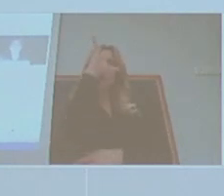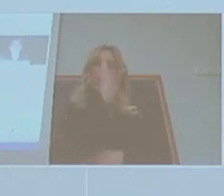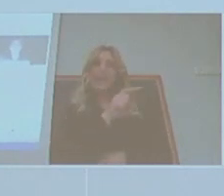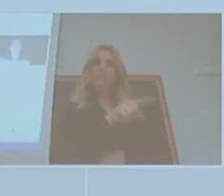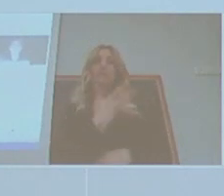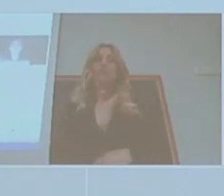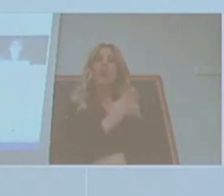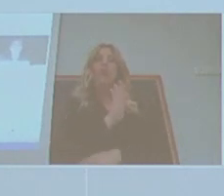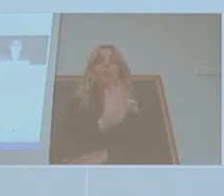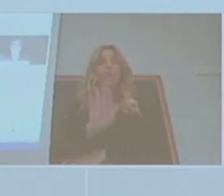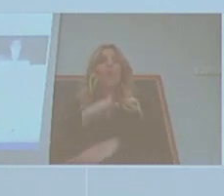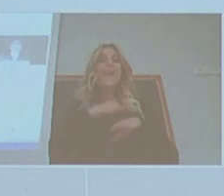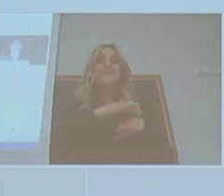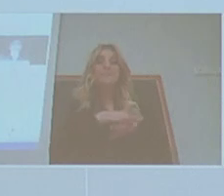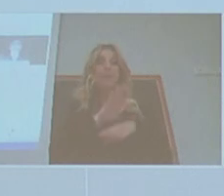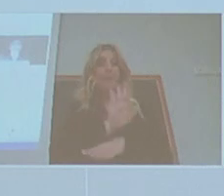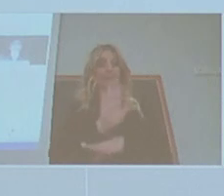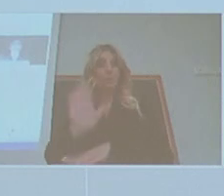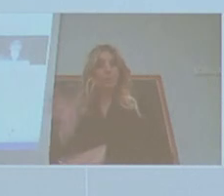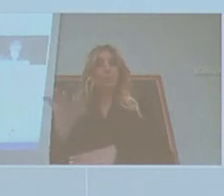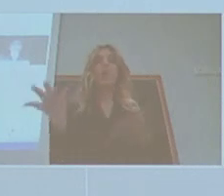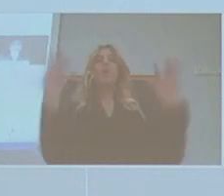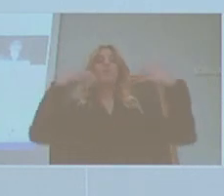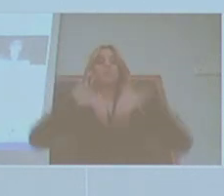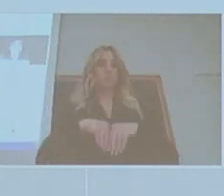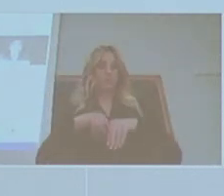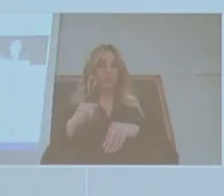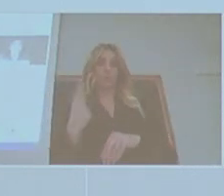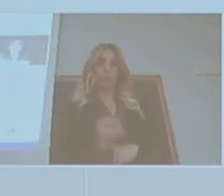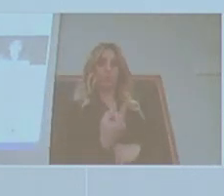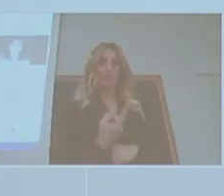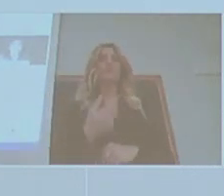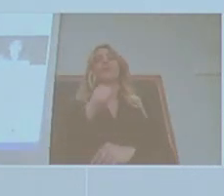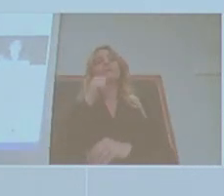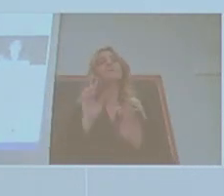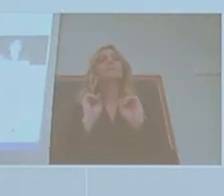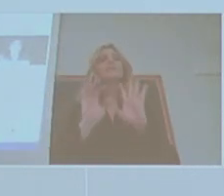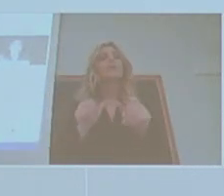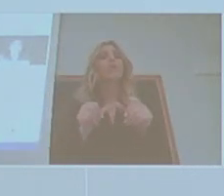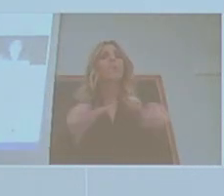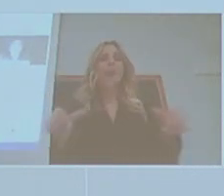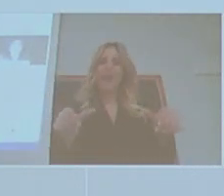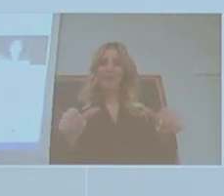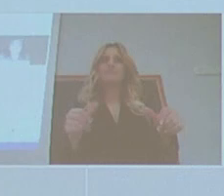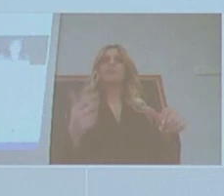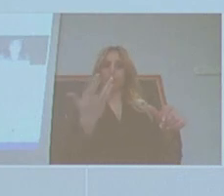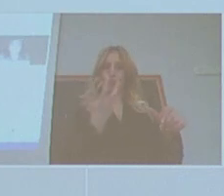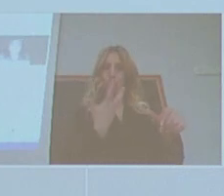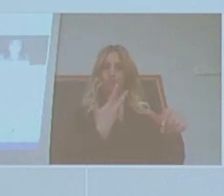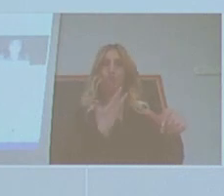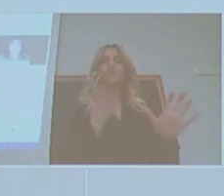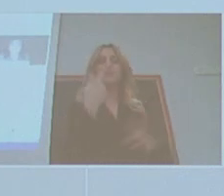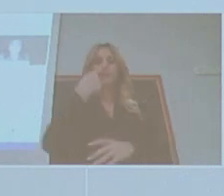sua esperienza. E oltre quindi agli insegnamenti standard ordinari, chiaramente di